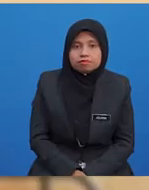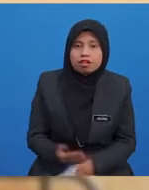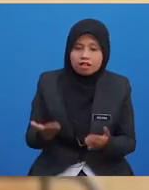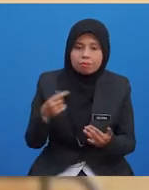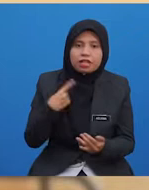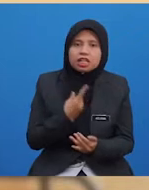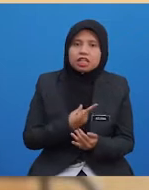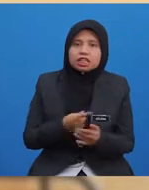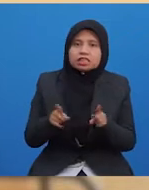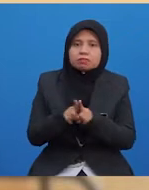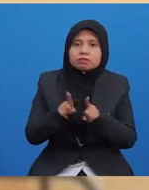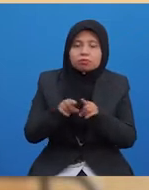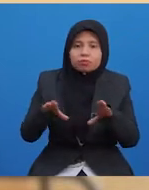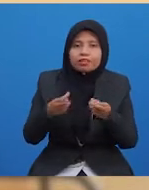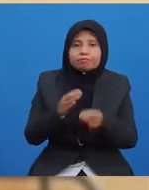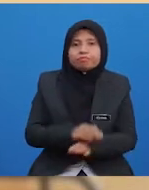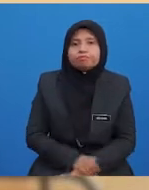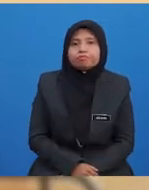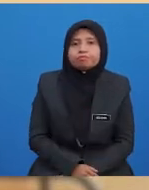Mari kita semak jawapan kamu.